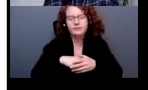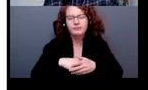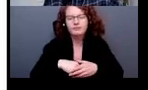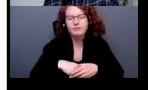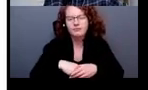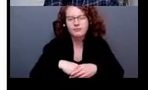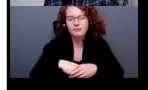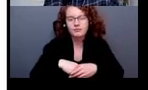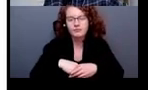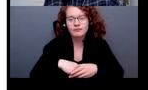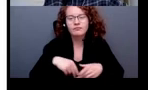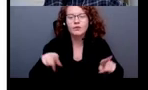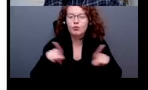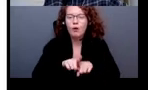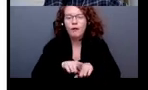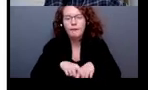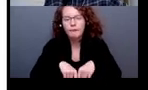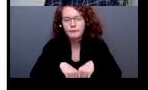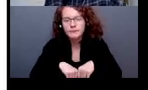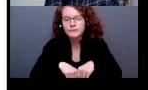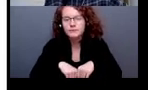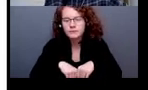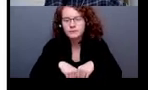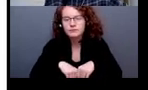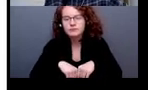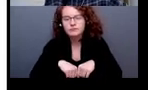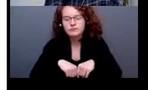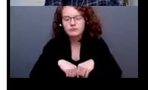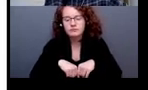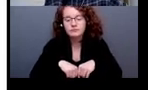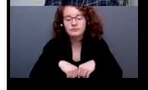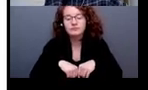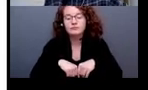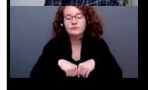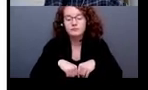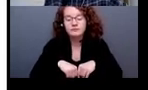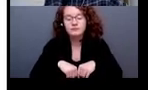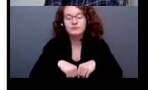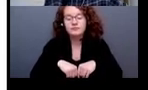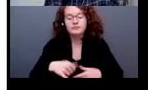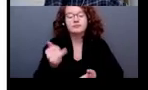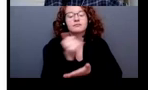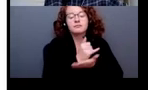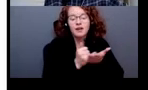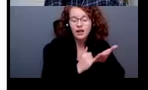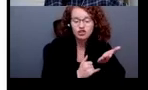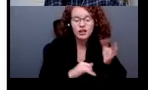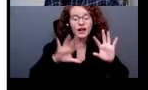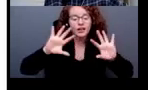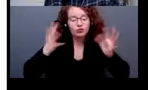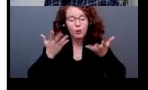par des formes de bricolage, de rétro-ingénierie, hein, dont a parlé Anaïs, bah, participent en